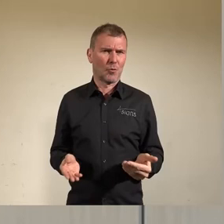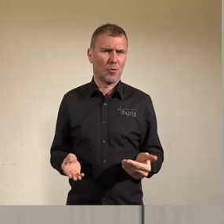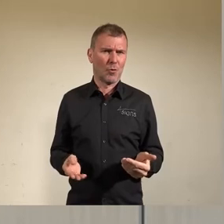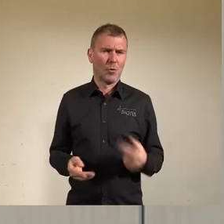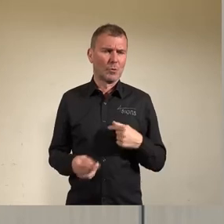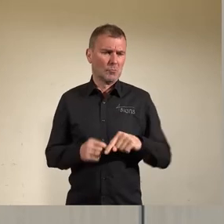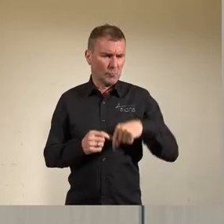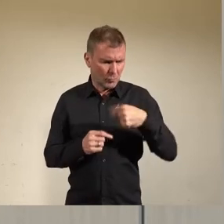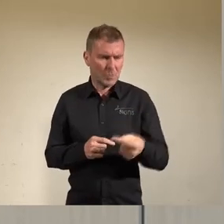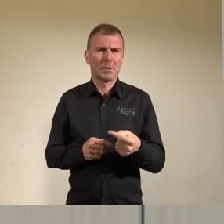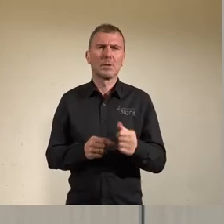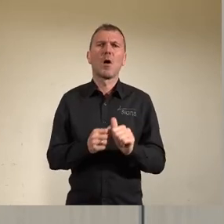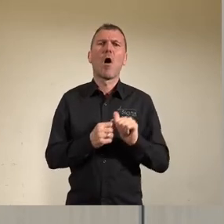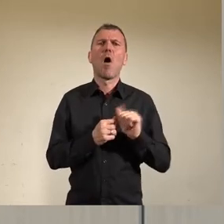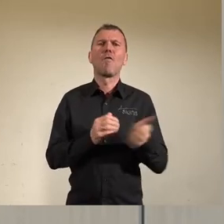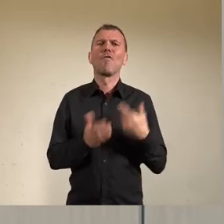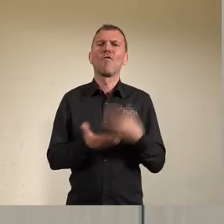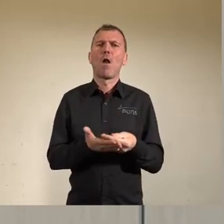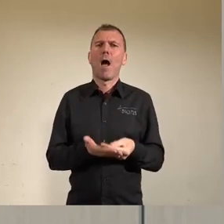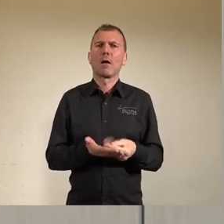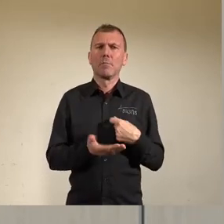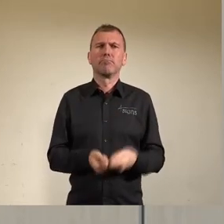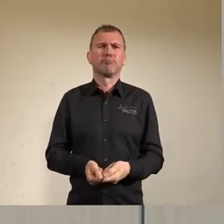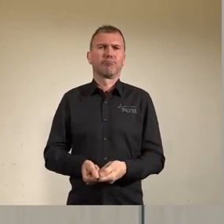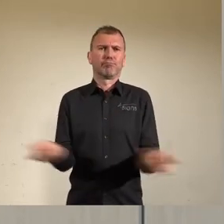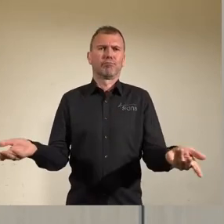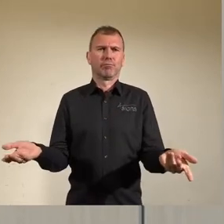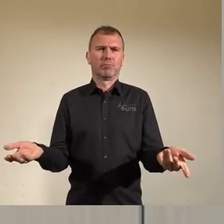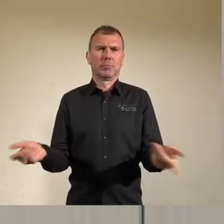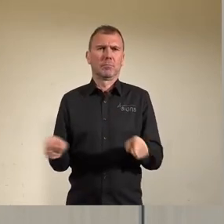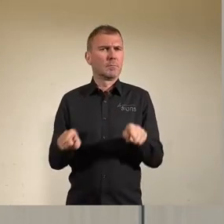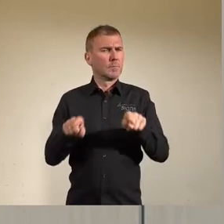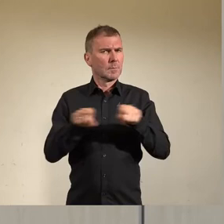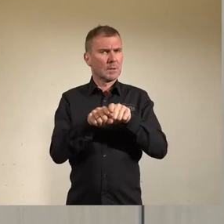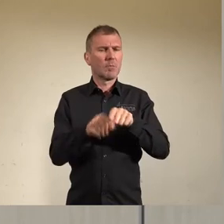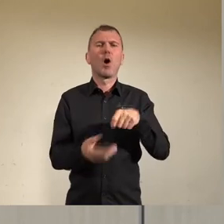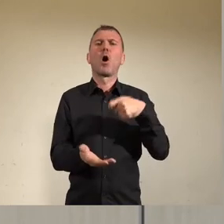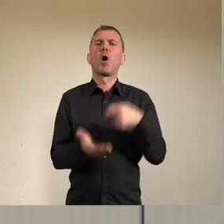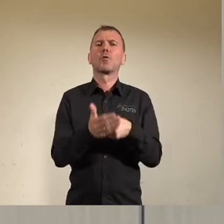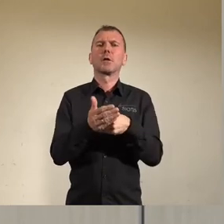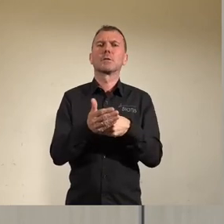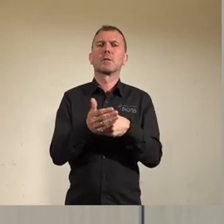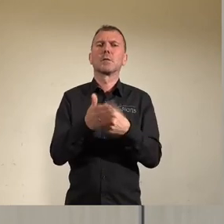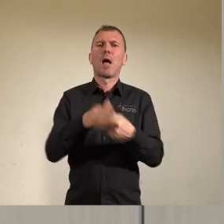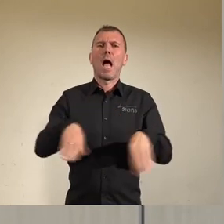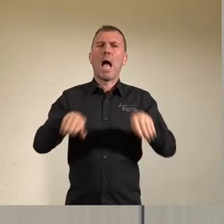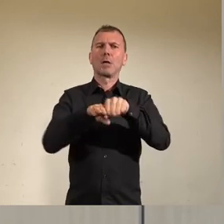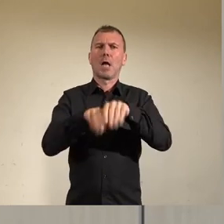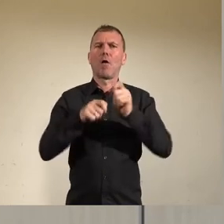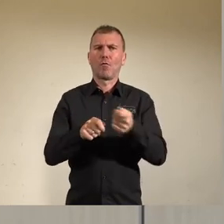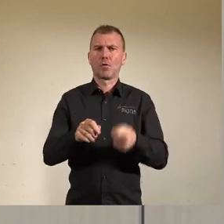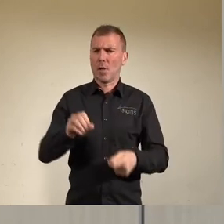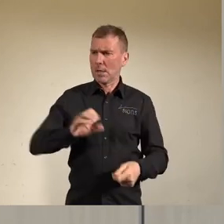wir Ihnen mit einer entsprechenden Vorlage vorlegen. Auch mit einem Kostendeckungsvorschlag, den wir